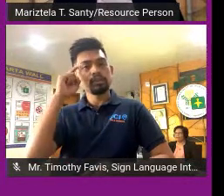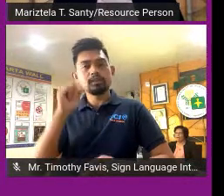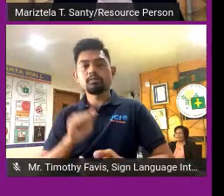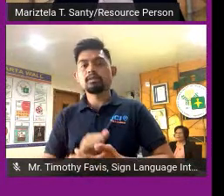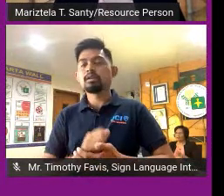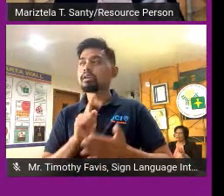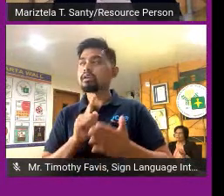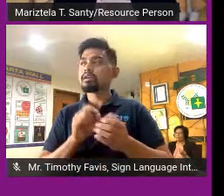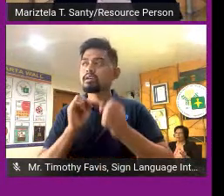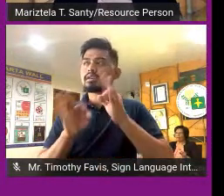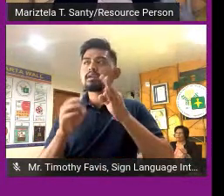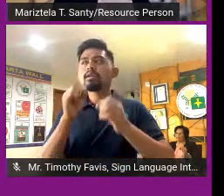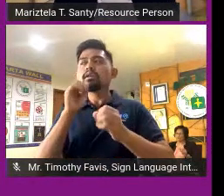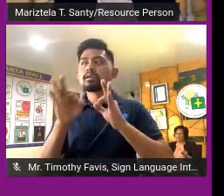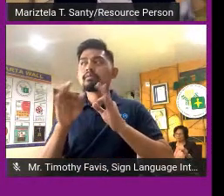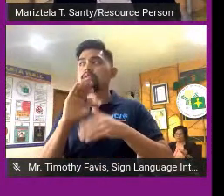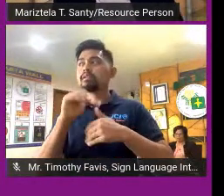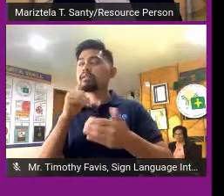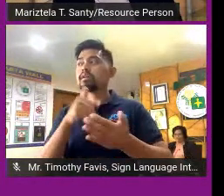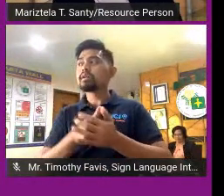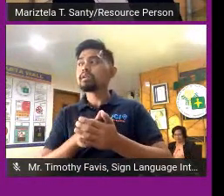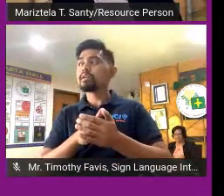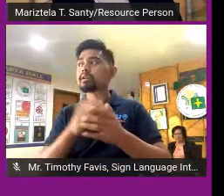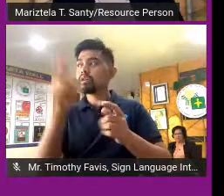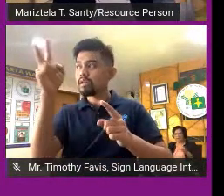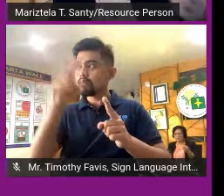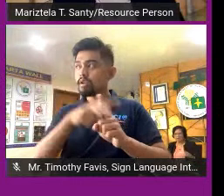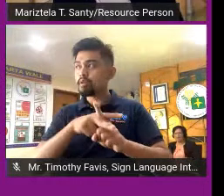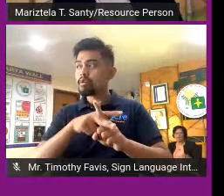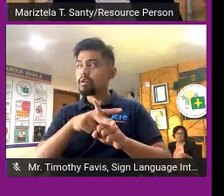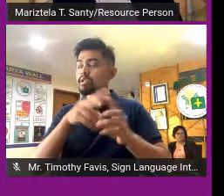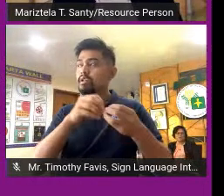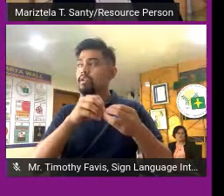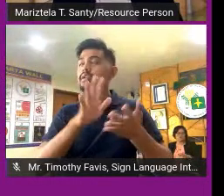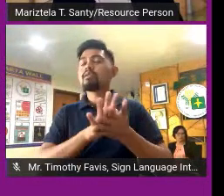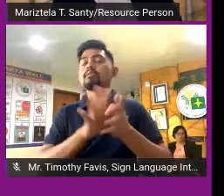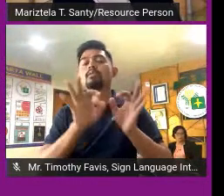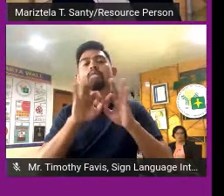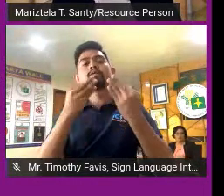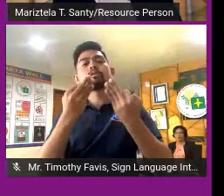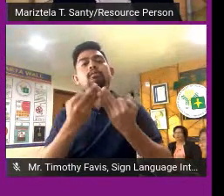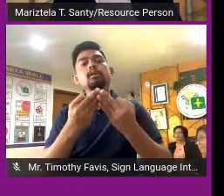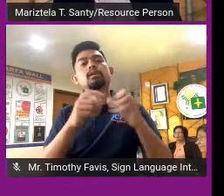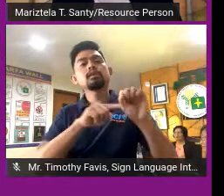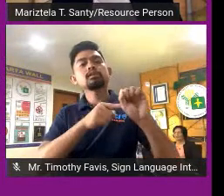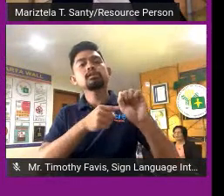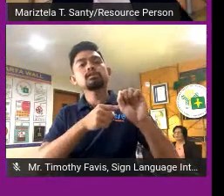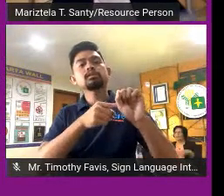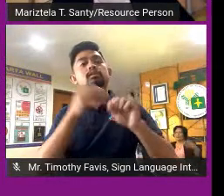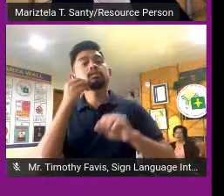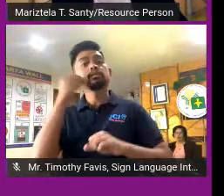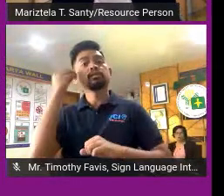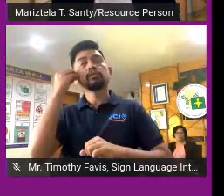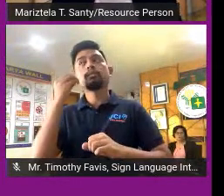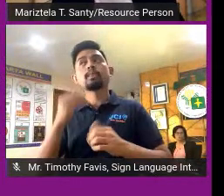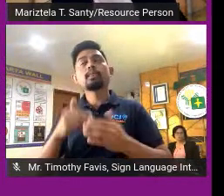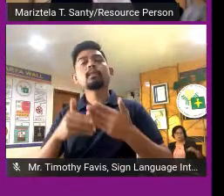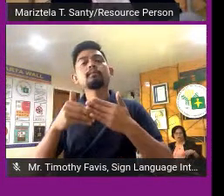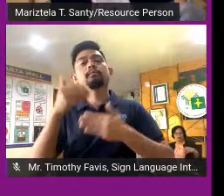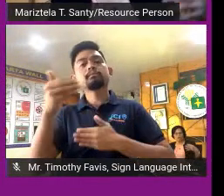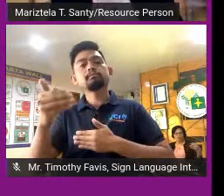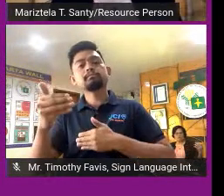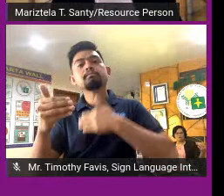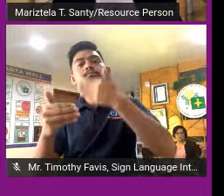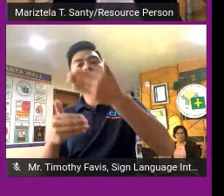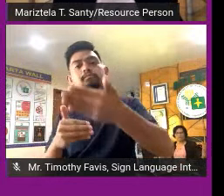pag lahat ito na implement na, we start with the family. Sabi bagay, everything starts at home. Ano po? Then it goes